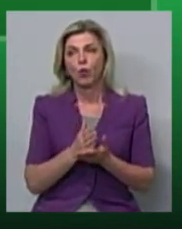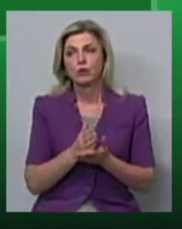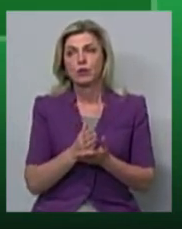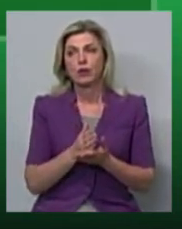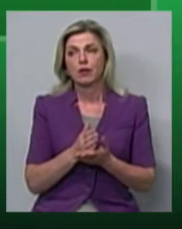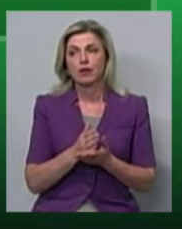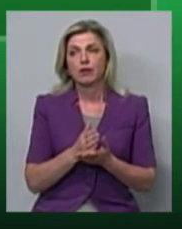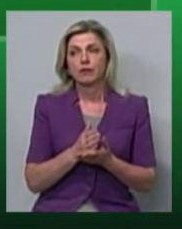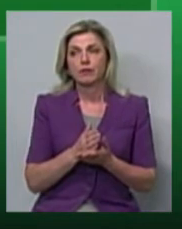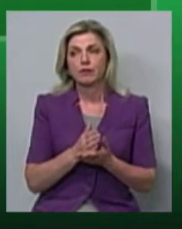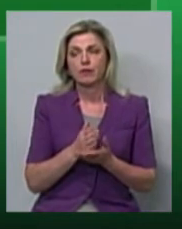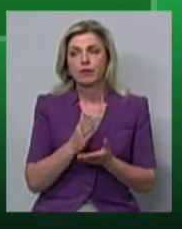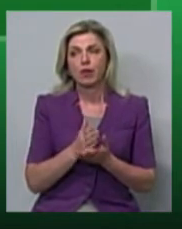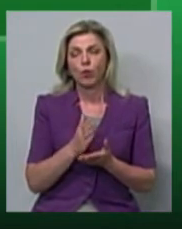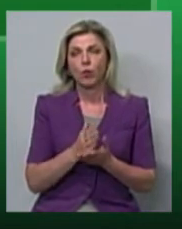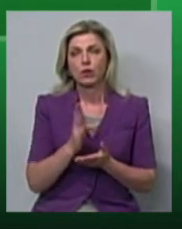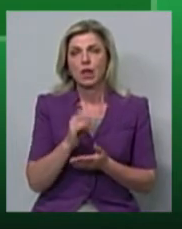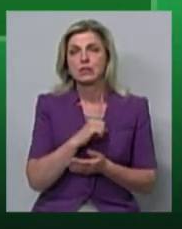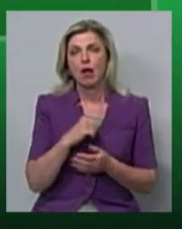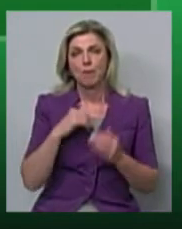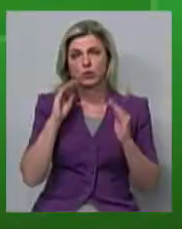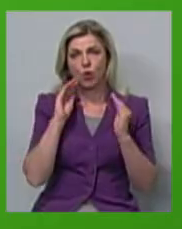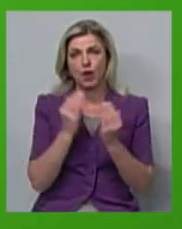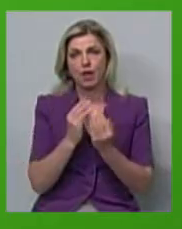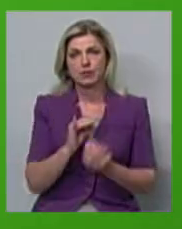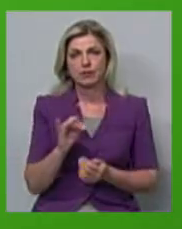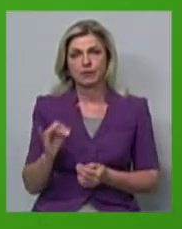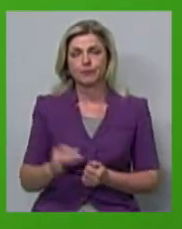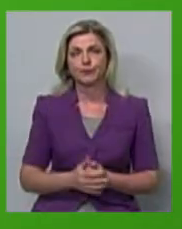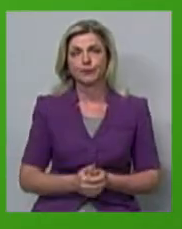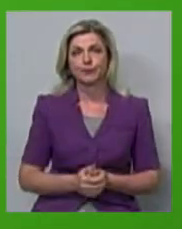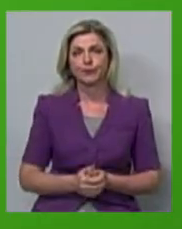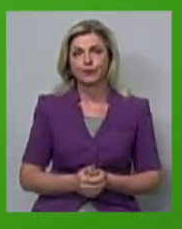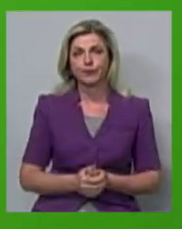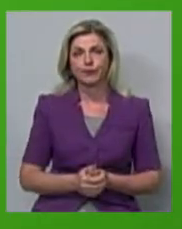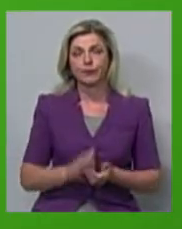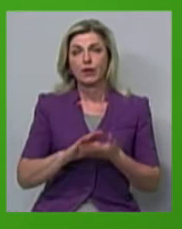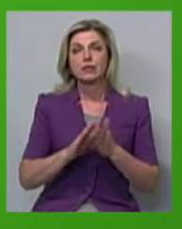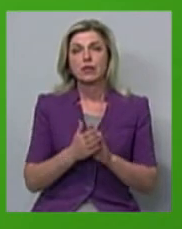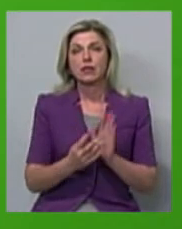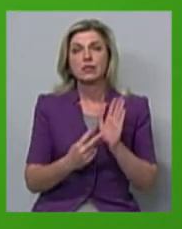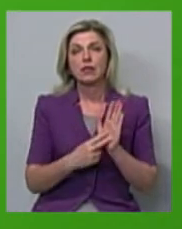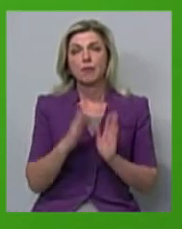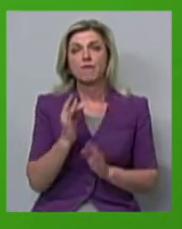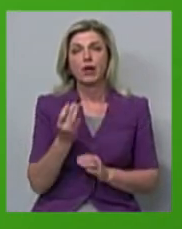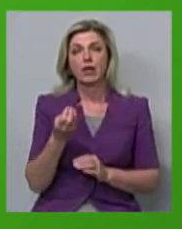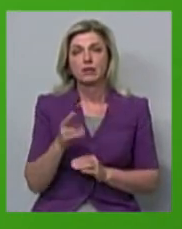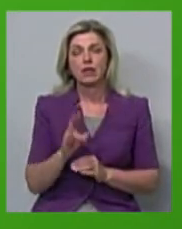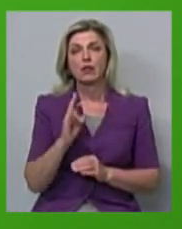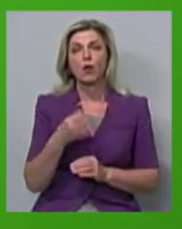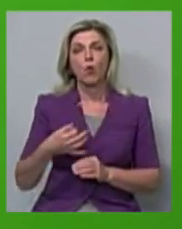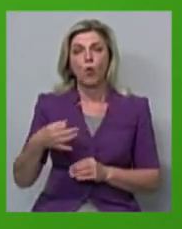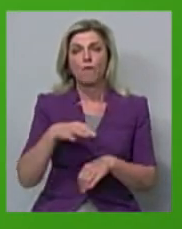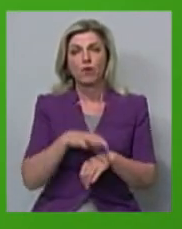закладах дошкільної освіти знаходяться на самоізоляції. Станом на 7 вересня у Миколаївській області